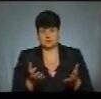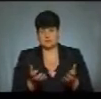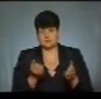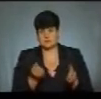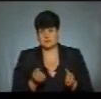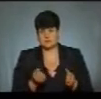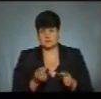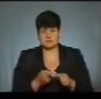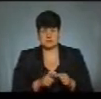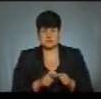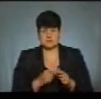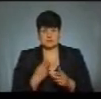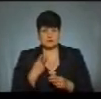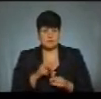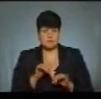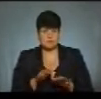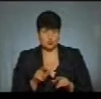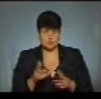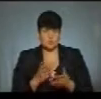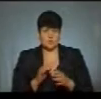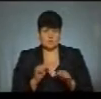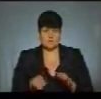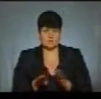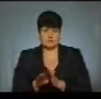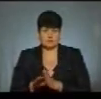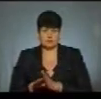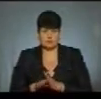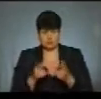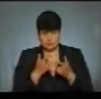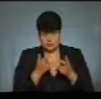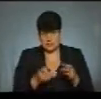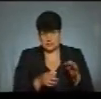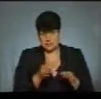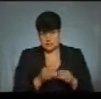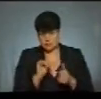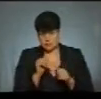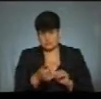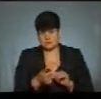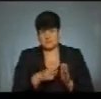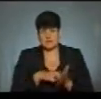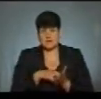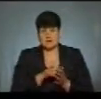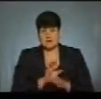обвинувачення в даному кримінальному провадженні. Люди мають право на відпустку. Попередили суд наперед, направили лист.